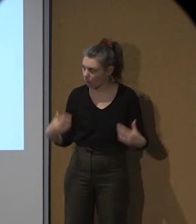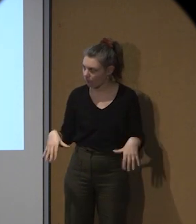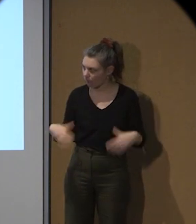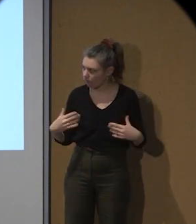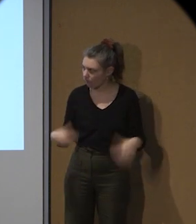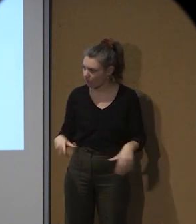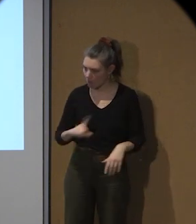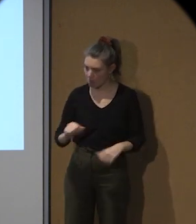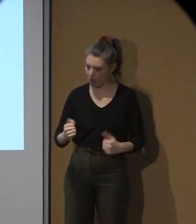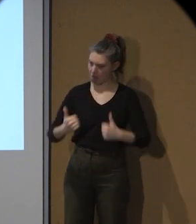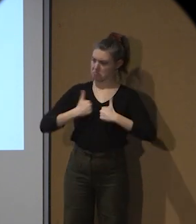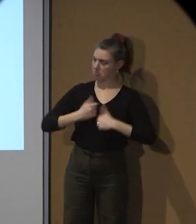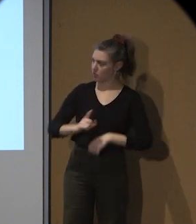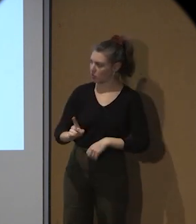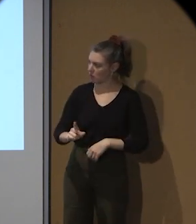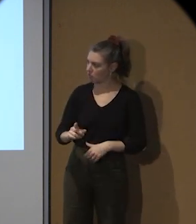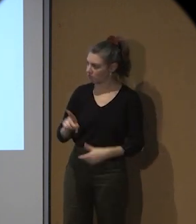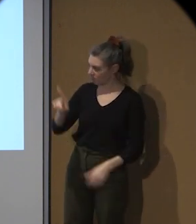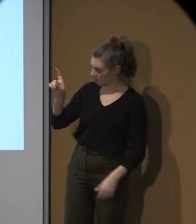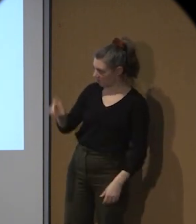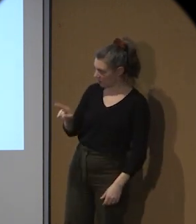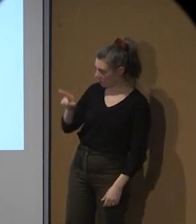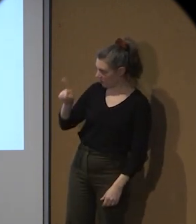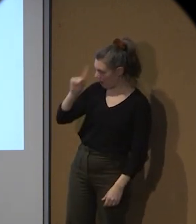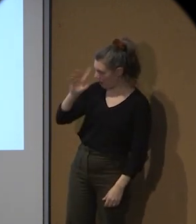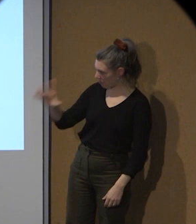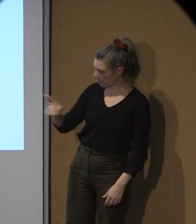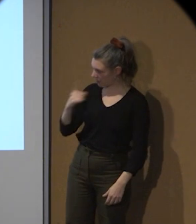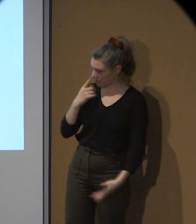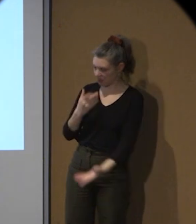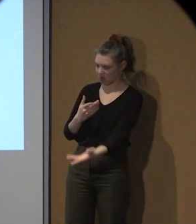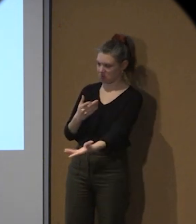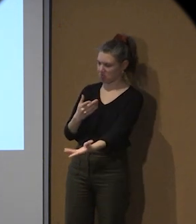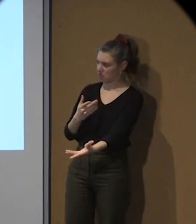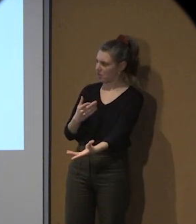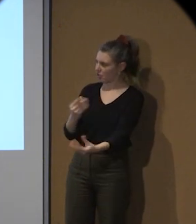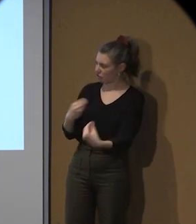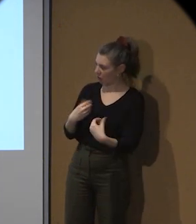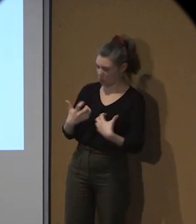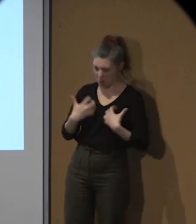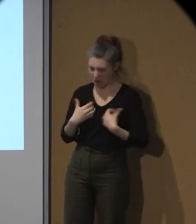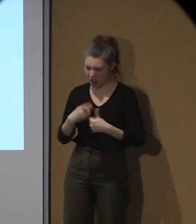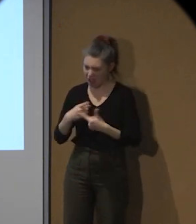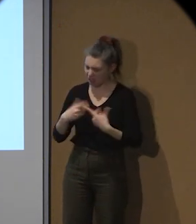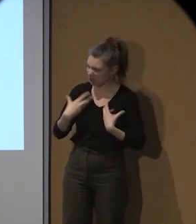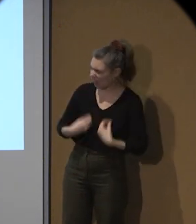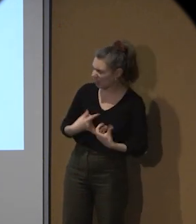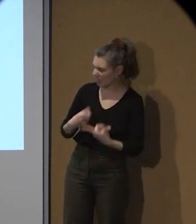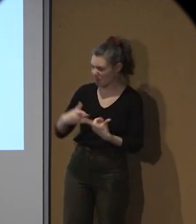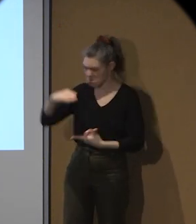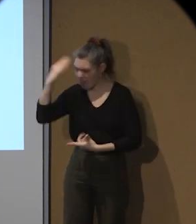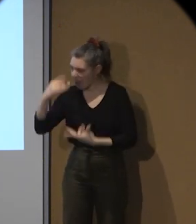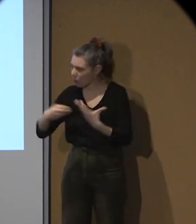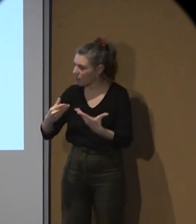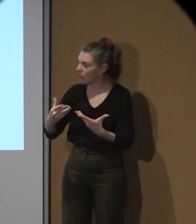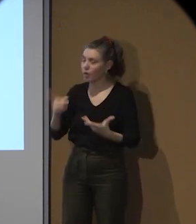que vous êtes désabusé, résigné, surpris, en colère, indigné par rapport au fait que maintenant, on sait que